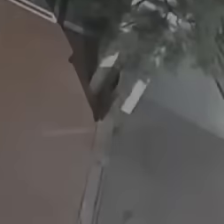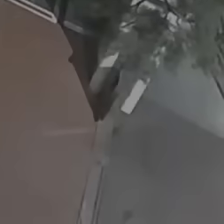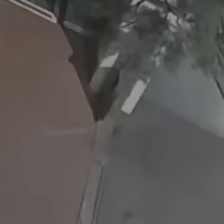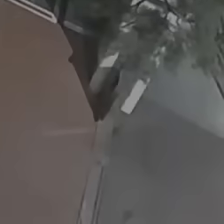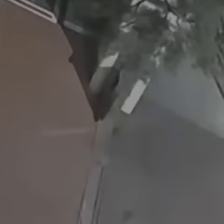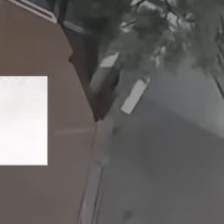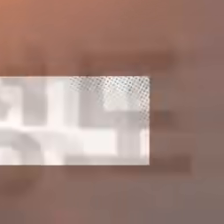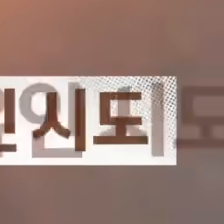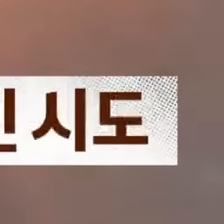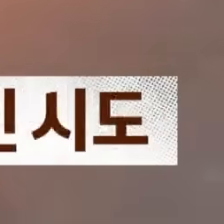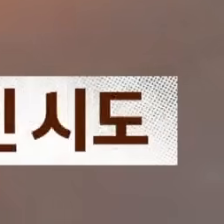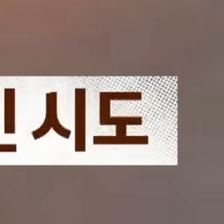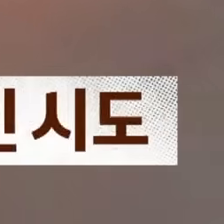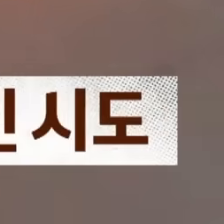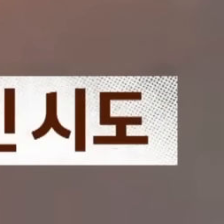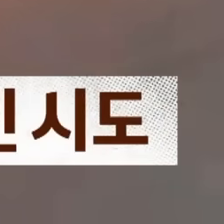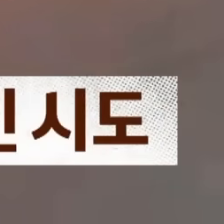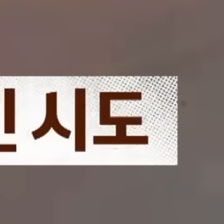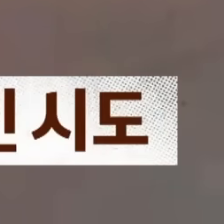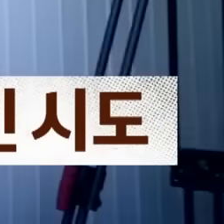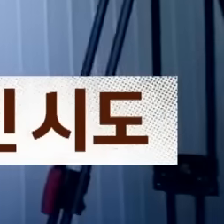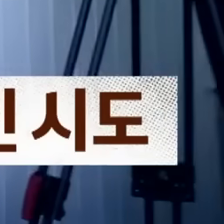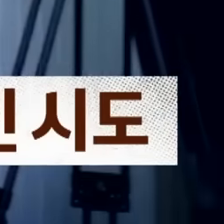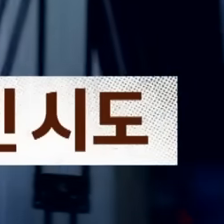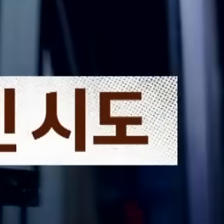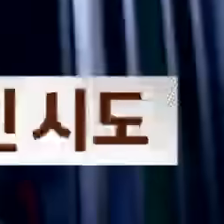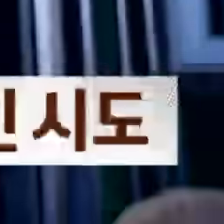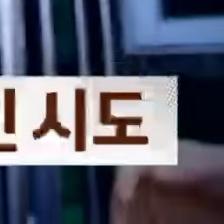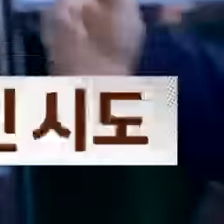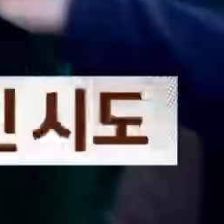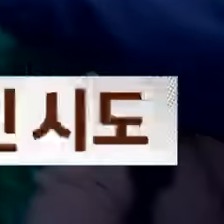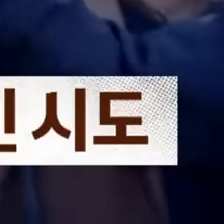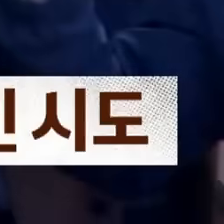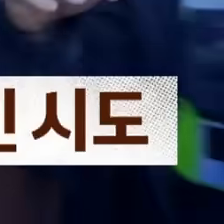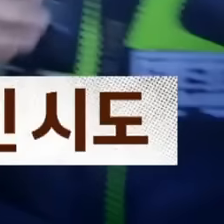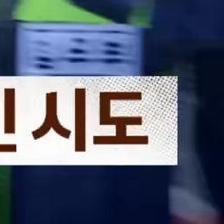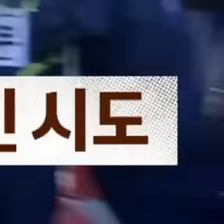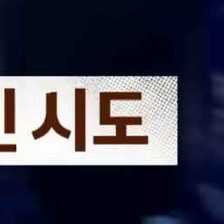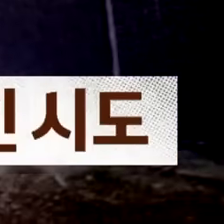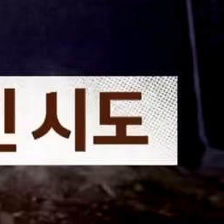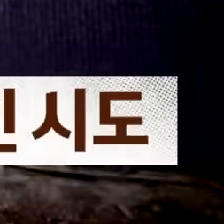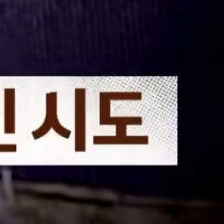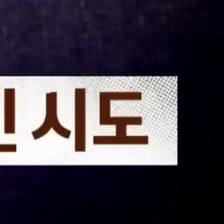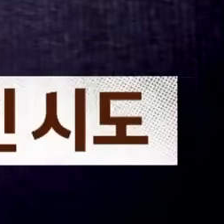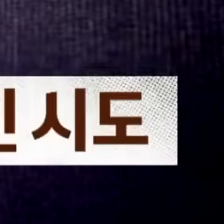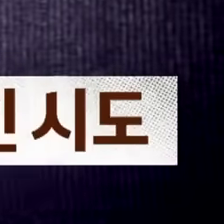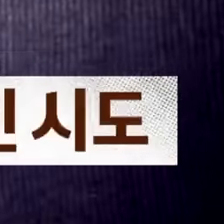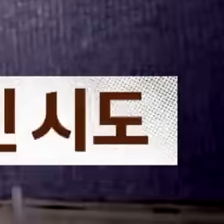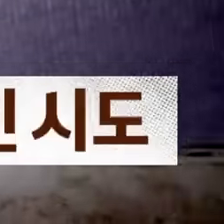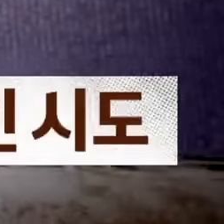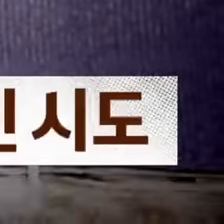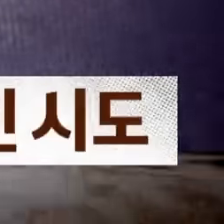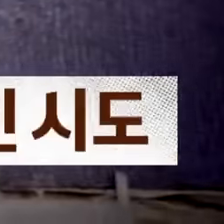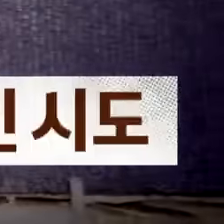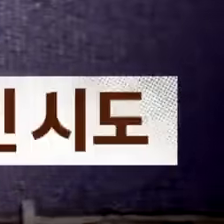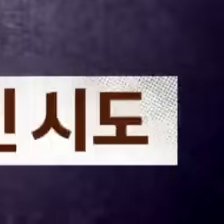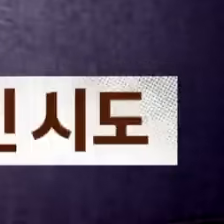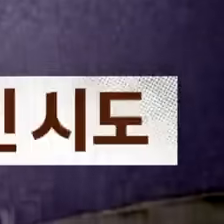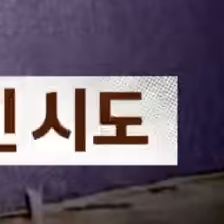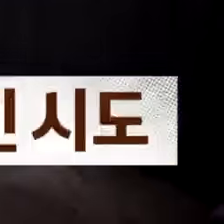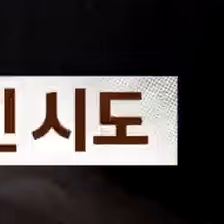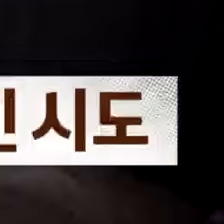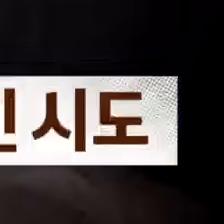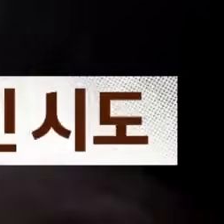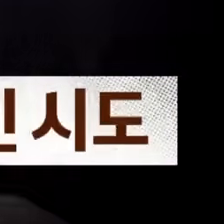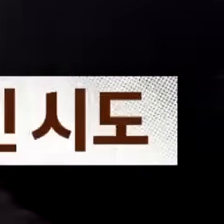충남 논산에서 40대 여성을 납치해 성폭행한 중학생의 또 다른 범죄 정황이 드러났습니다. 이 중학생은 40대